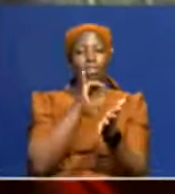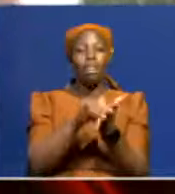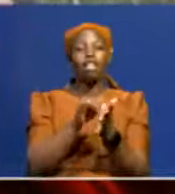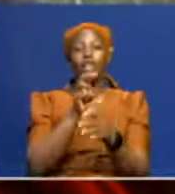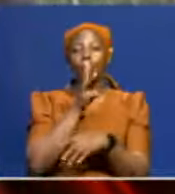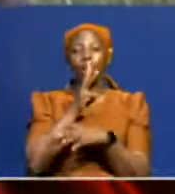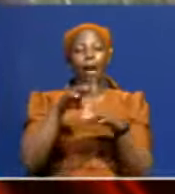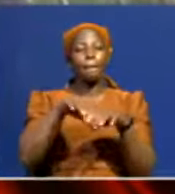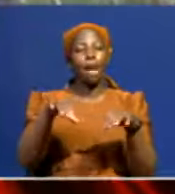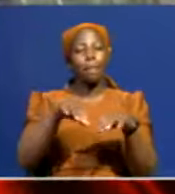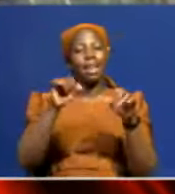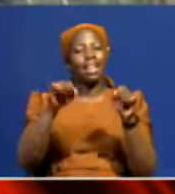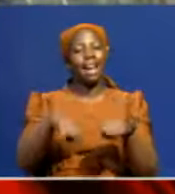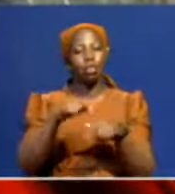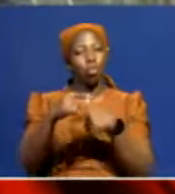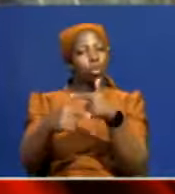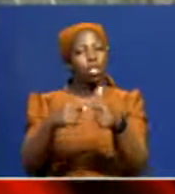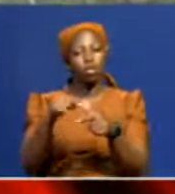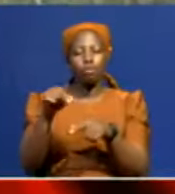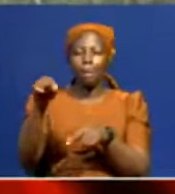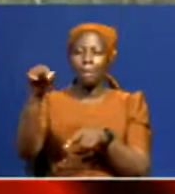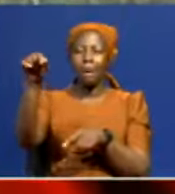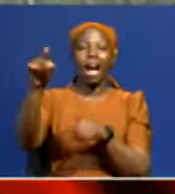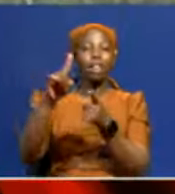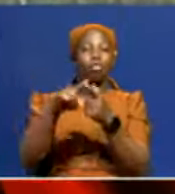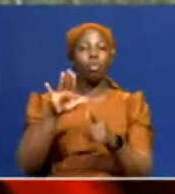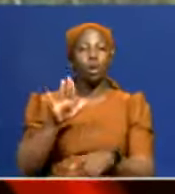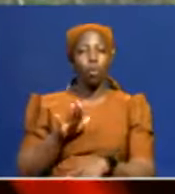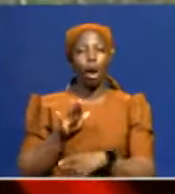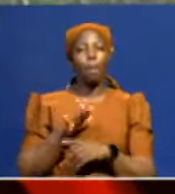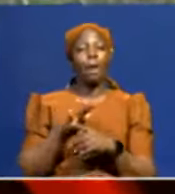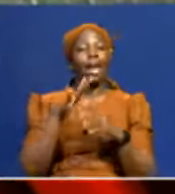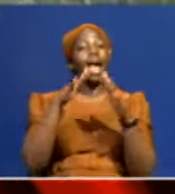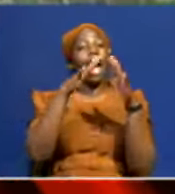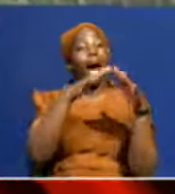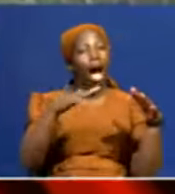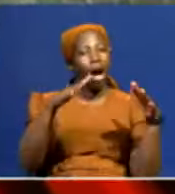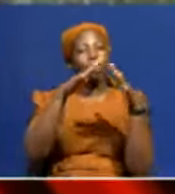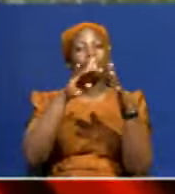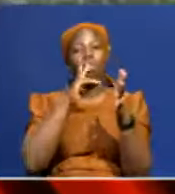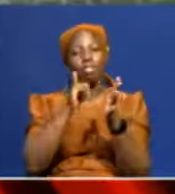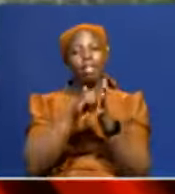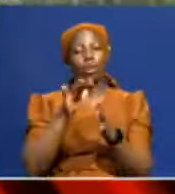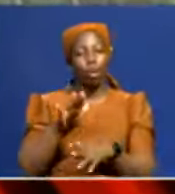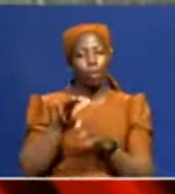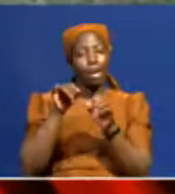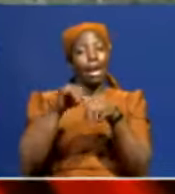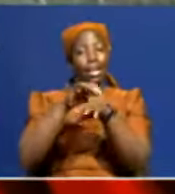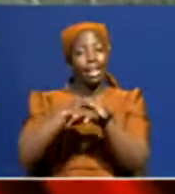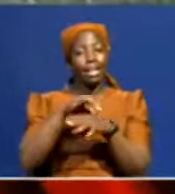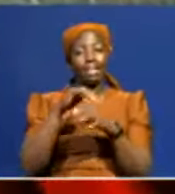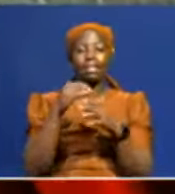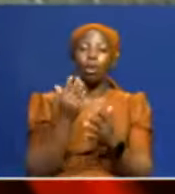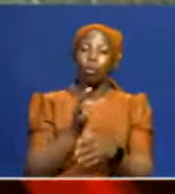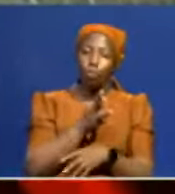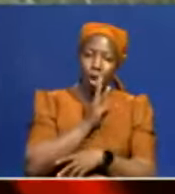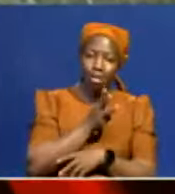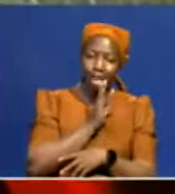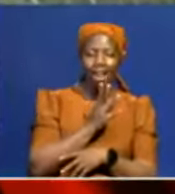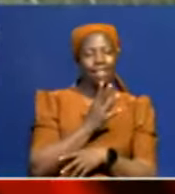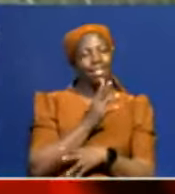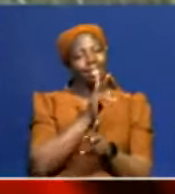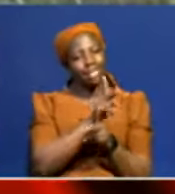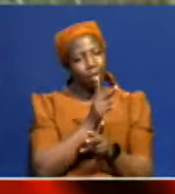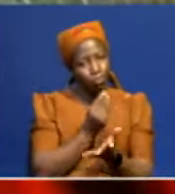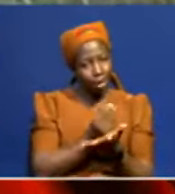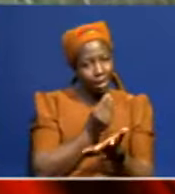pipes iende kwa kina mama kwa manyumba ili wakina mama wapate maji na waweze hata kuweka pesa na kuchimba